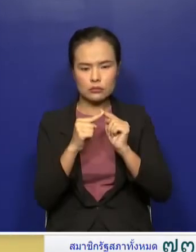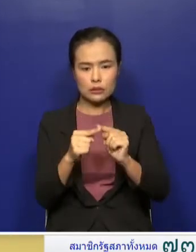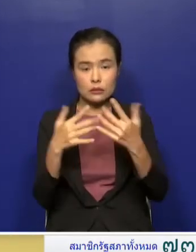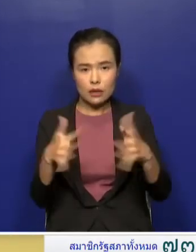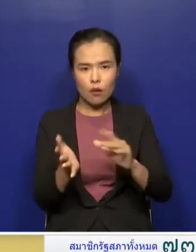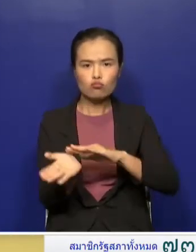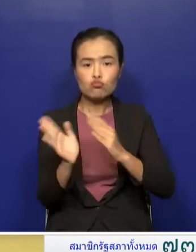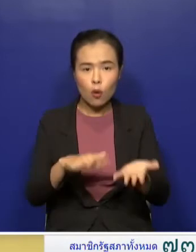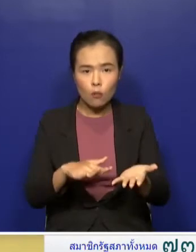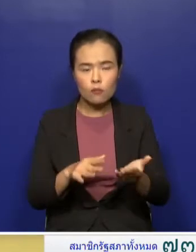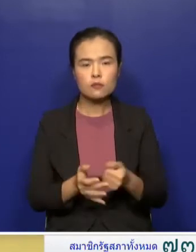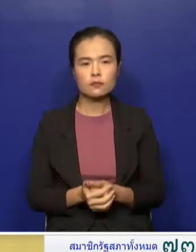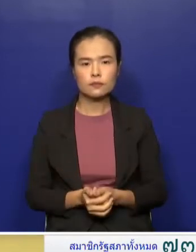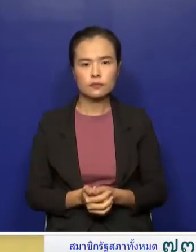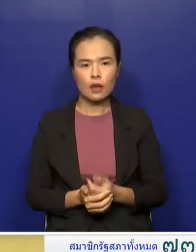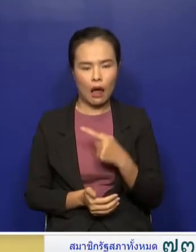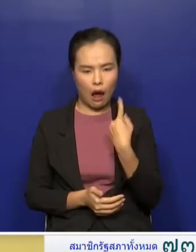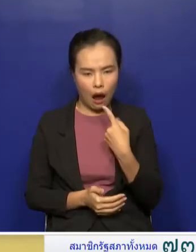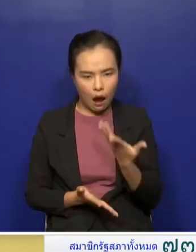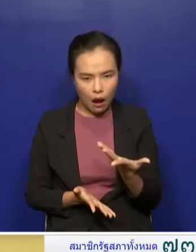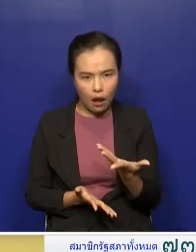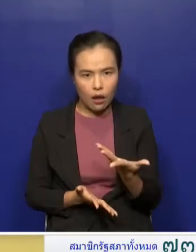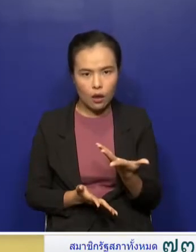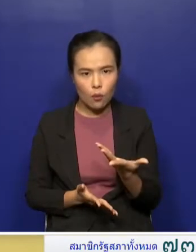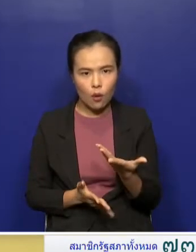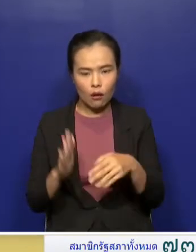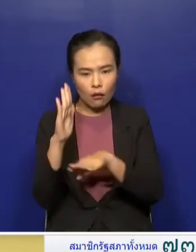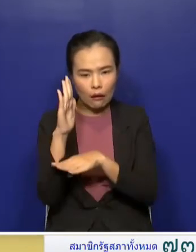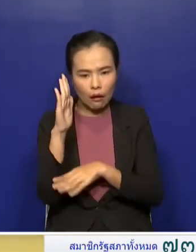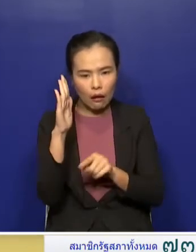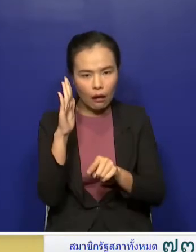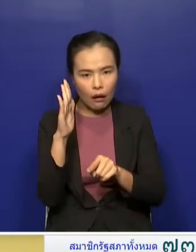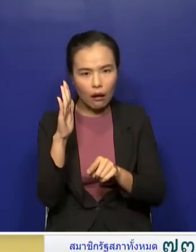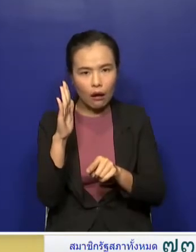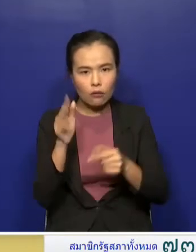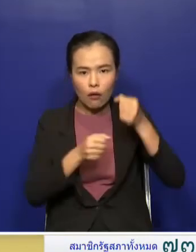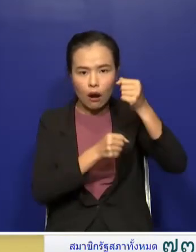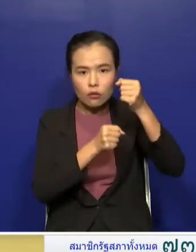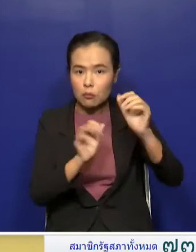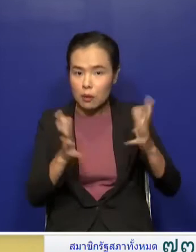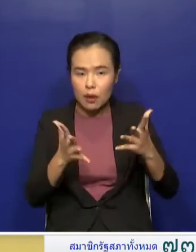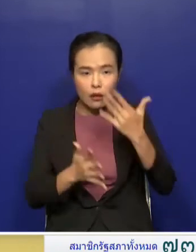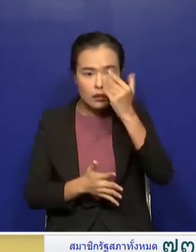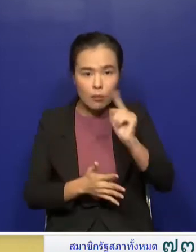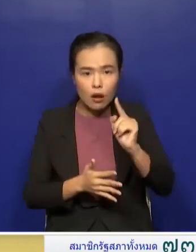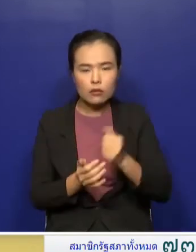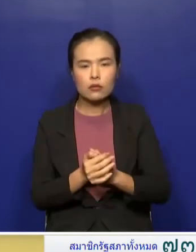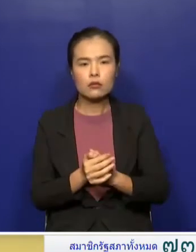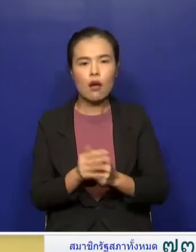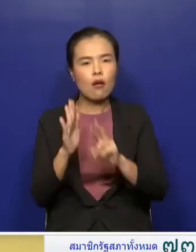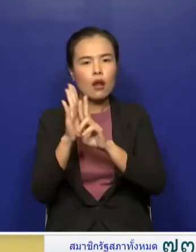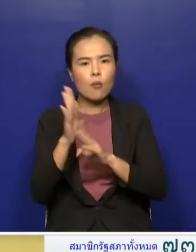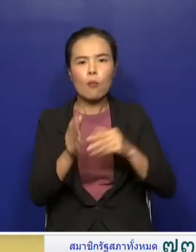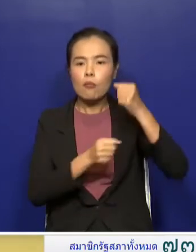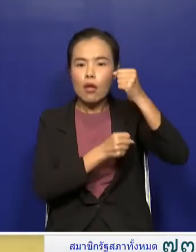ล้มมีใครจะรับประกันได้ว่ามันจะไม่ใช้กระบวนการกลางถนนมีกระบวนการที่นอกจากระบบมันก็